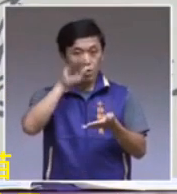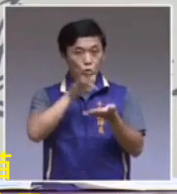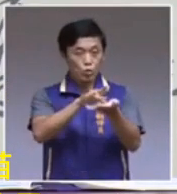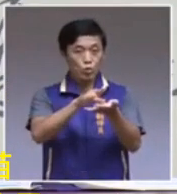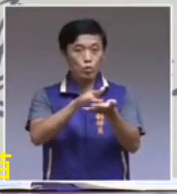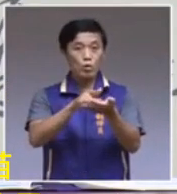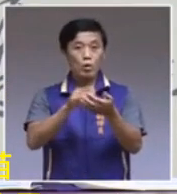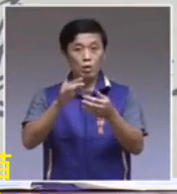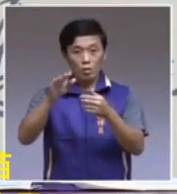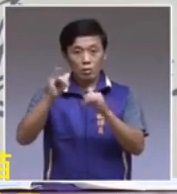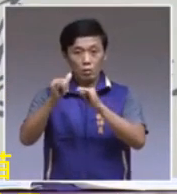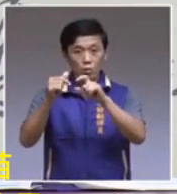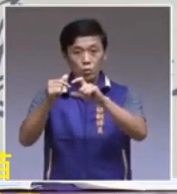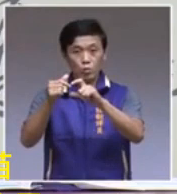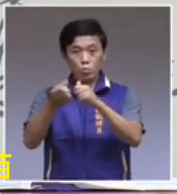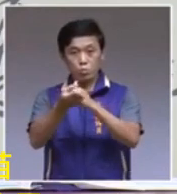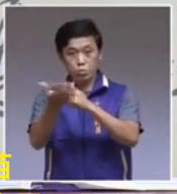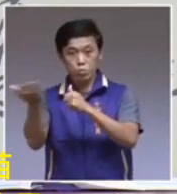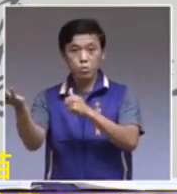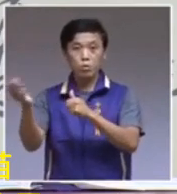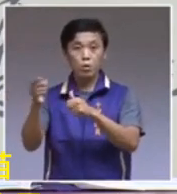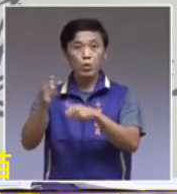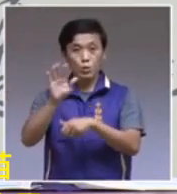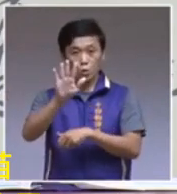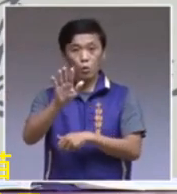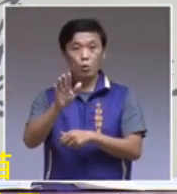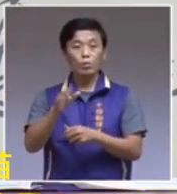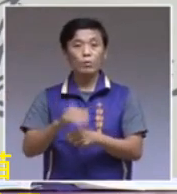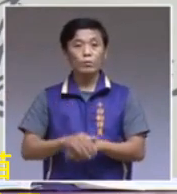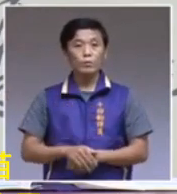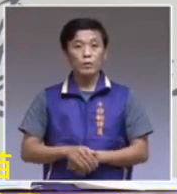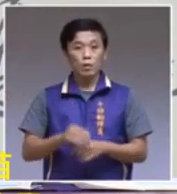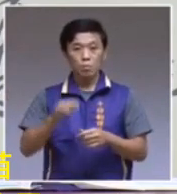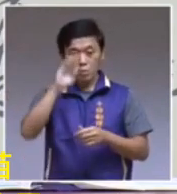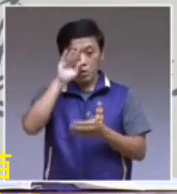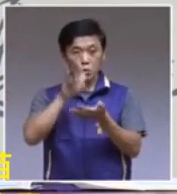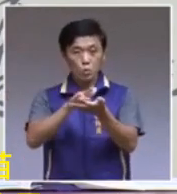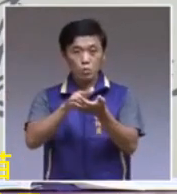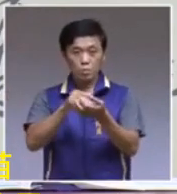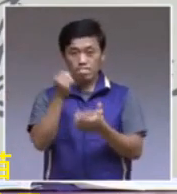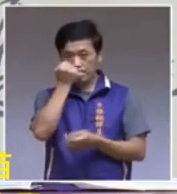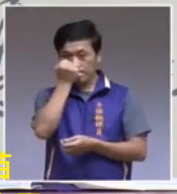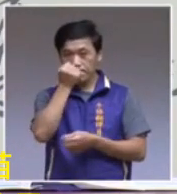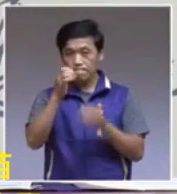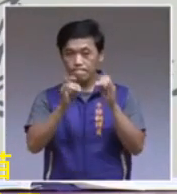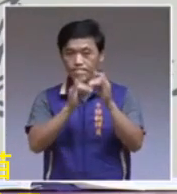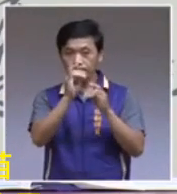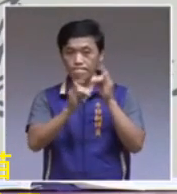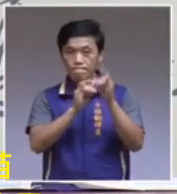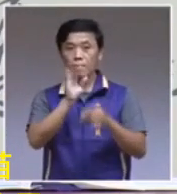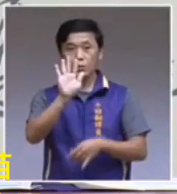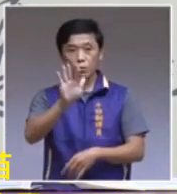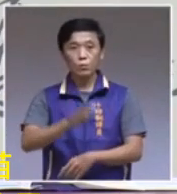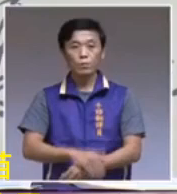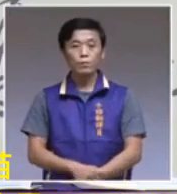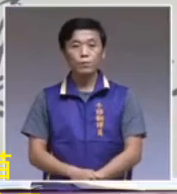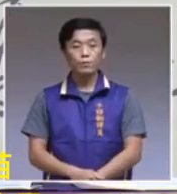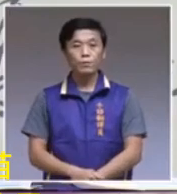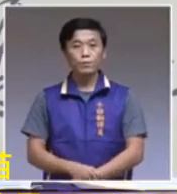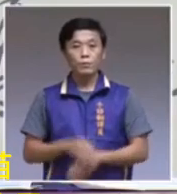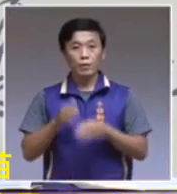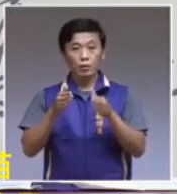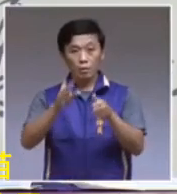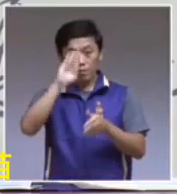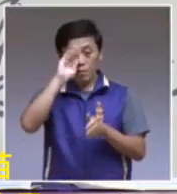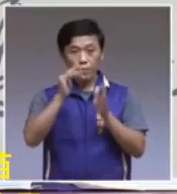那这个病毒是非常非常的狡猾，所以我们还是要疫苗要